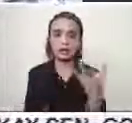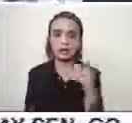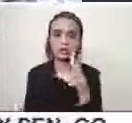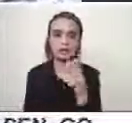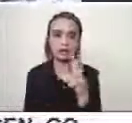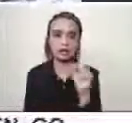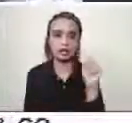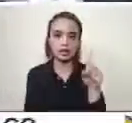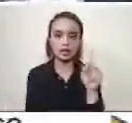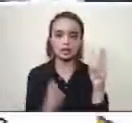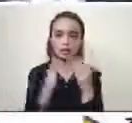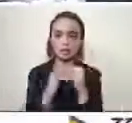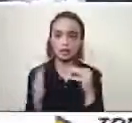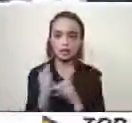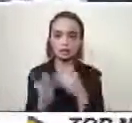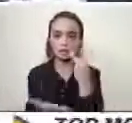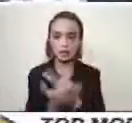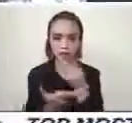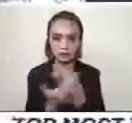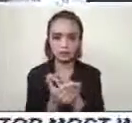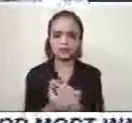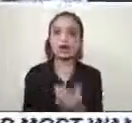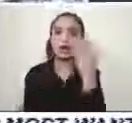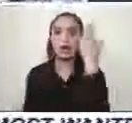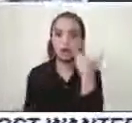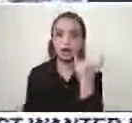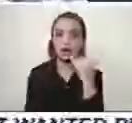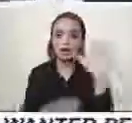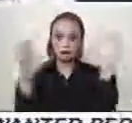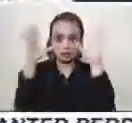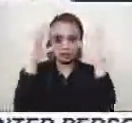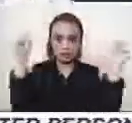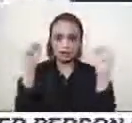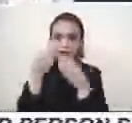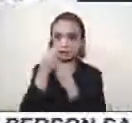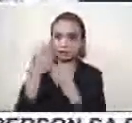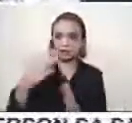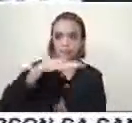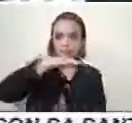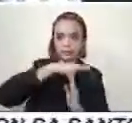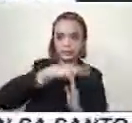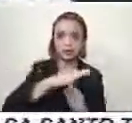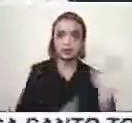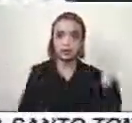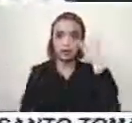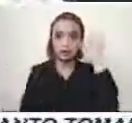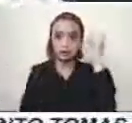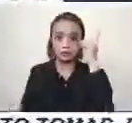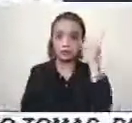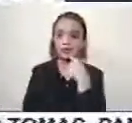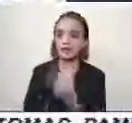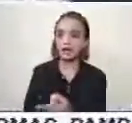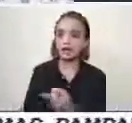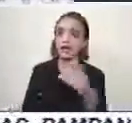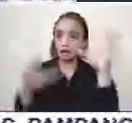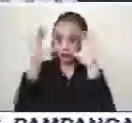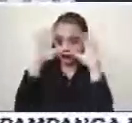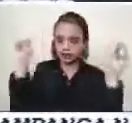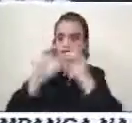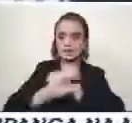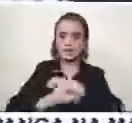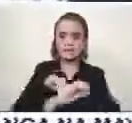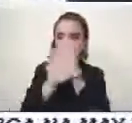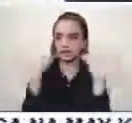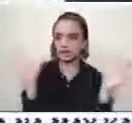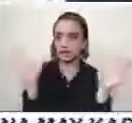kailangan pa rin nilang sumunod sa health protocols at swabbing procedures. May mild symptoms aniya ang kanyang ina kaya nananawagan